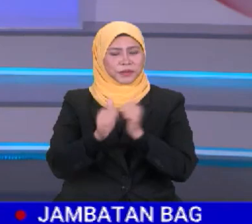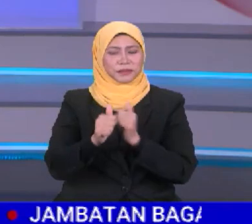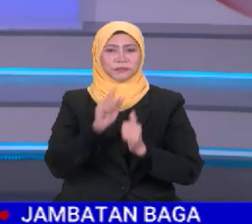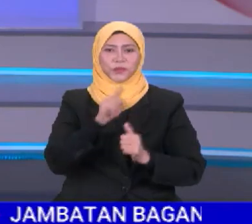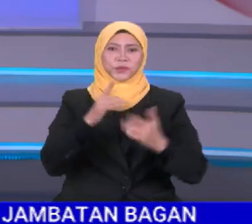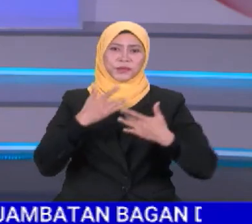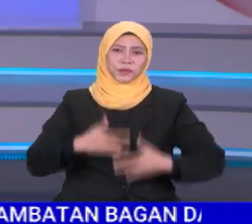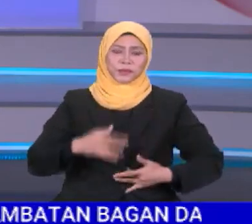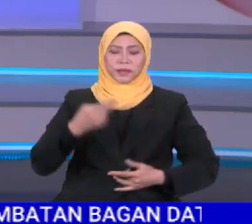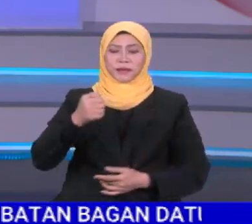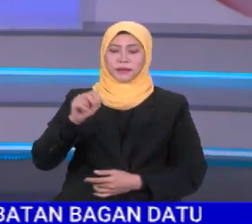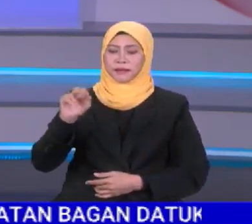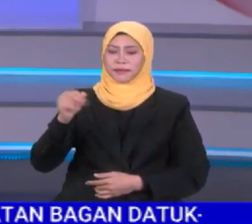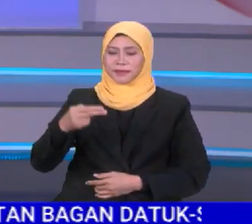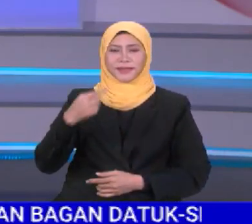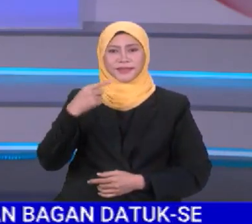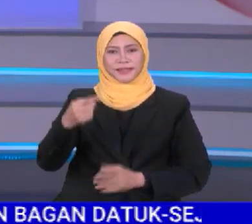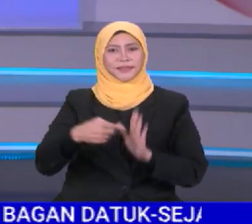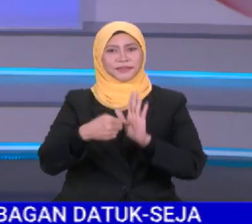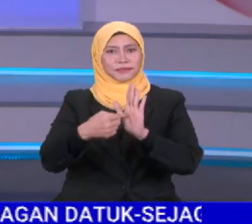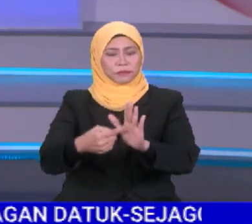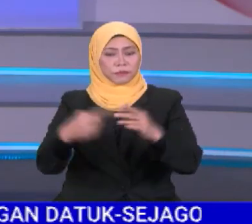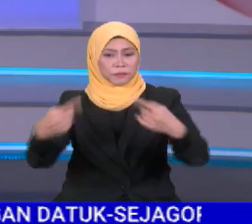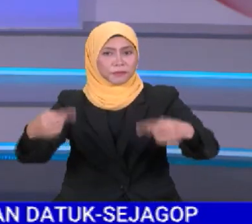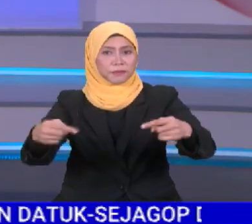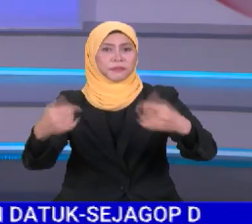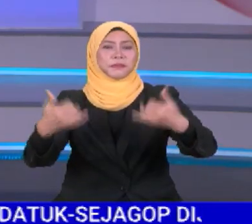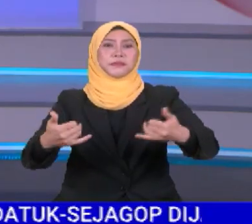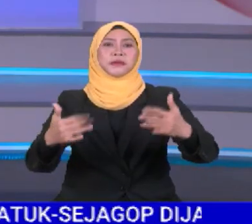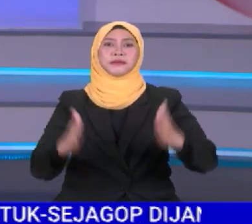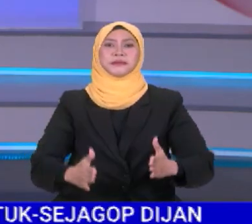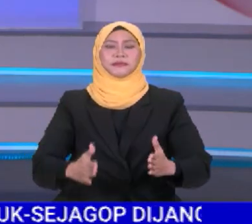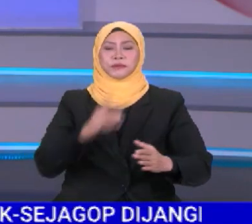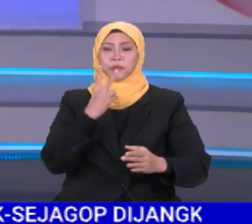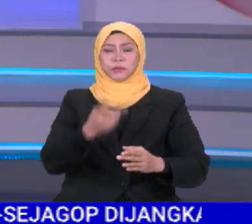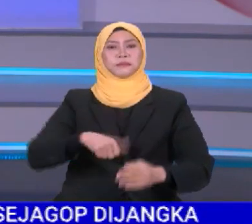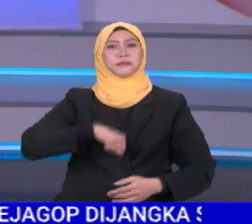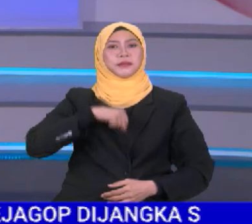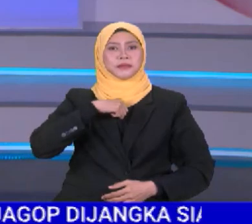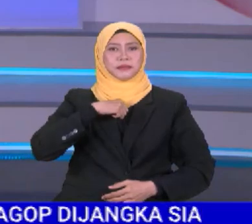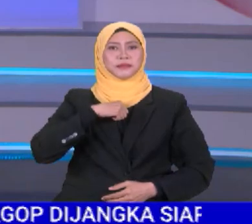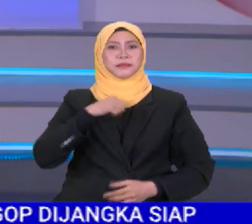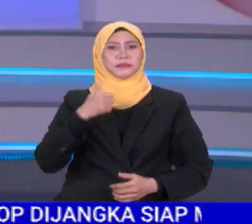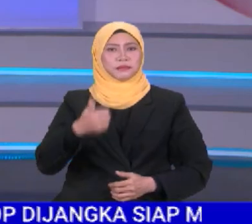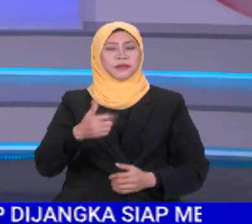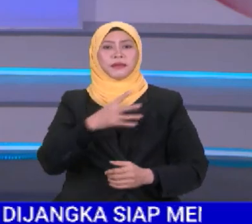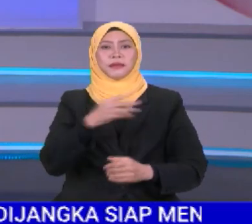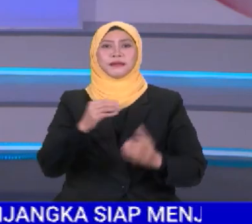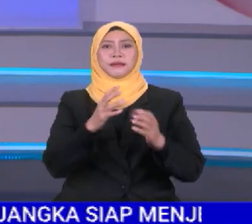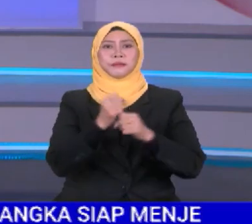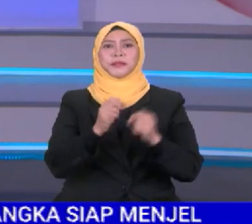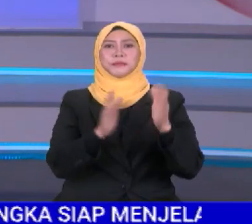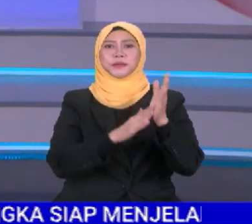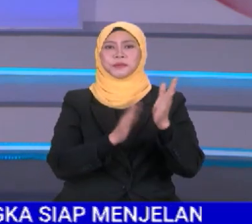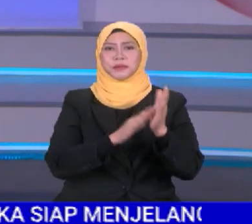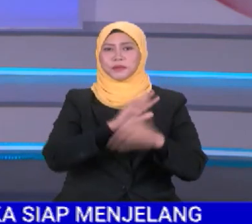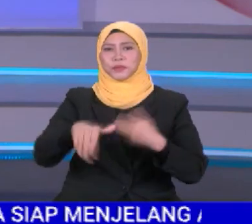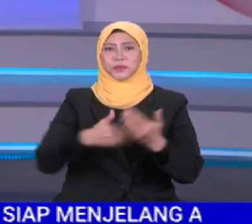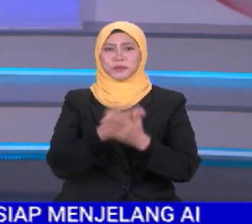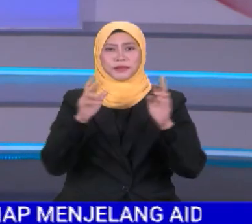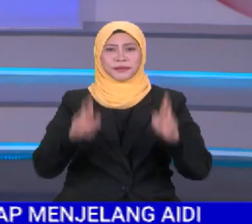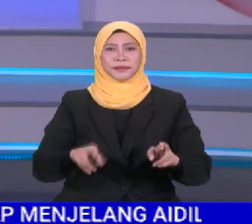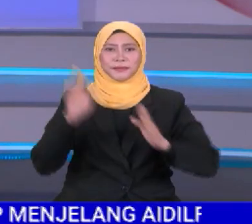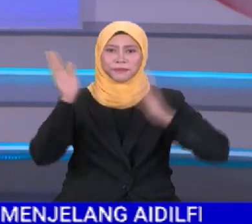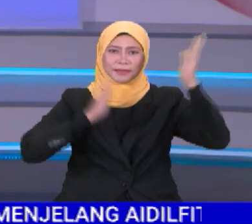kecewa Hana mengakui aksi yang ditampilkan pemain negara semalam amat memanggilkan dan dapat pujian seluruh rakyat